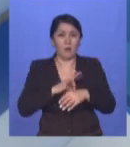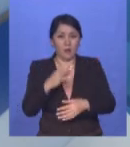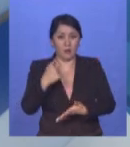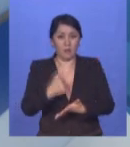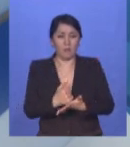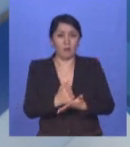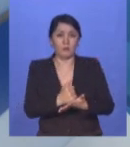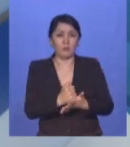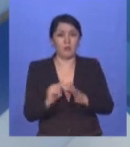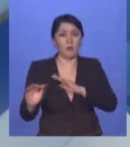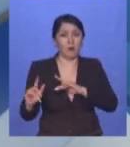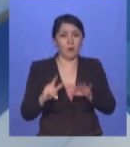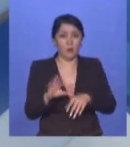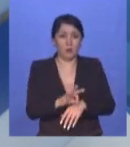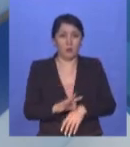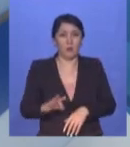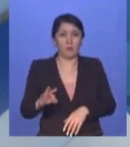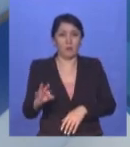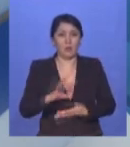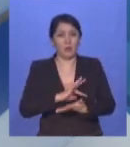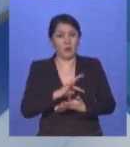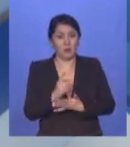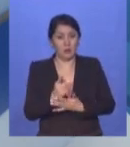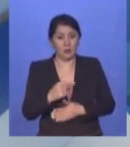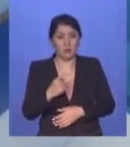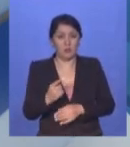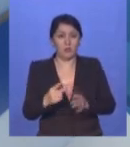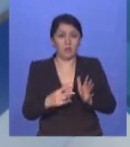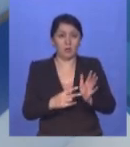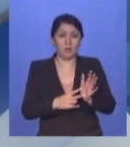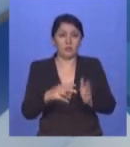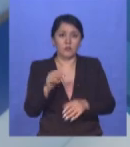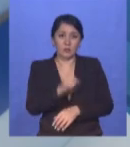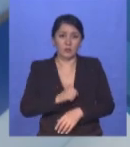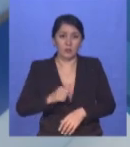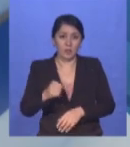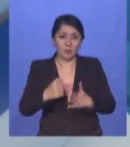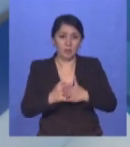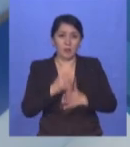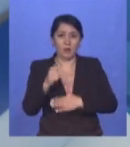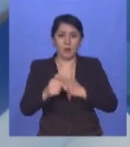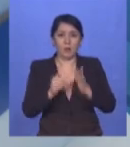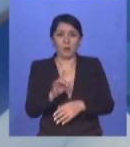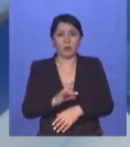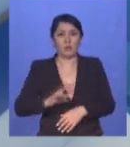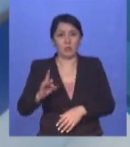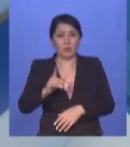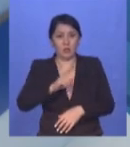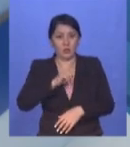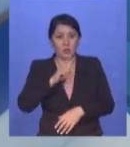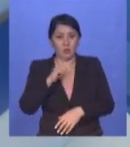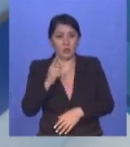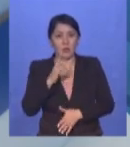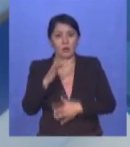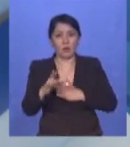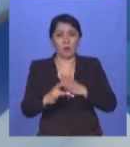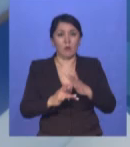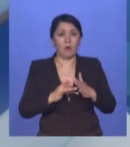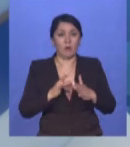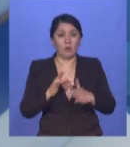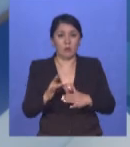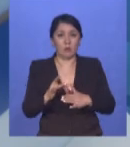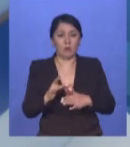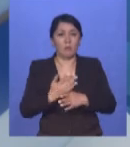Негізгі шаралар облыстың әр ауданын қамтыма. Қайта кетек, 7 тамызға дейін қала мен аудандардағы жастар